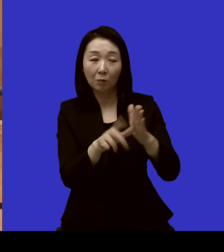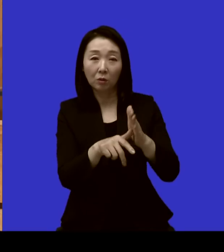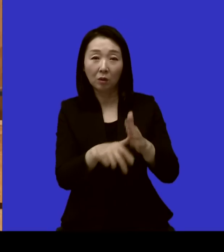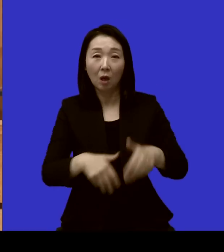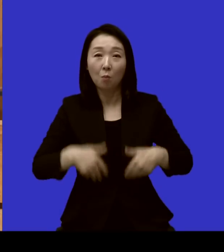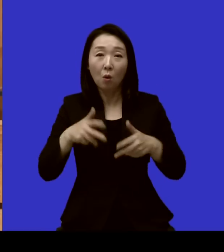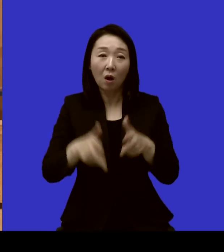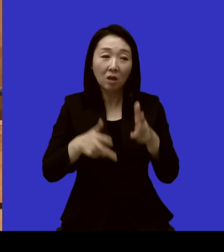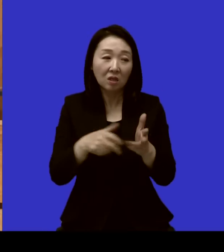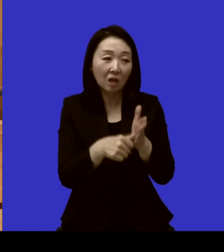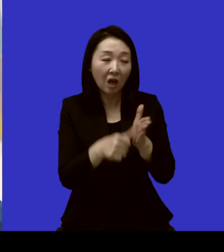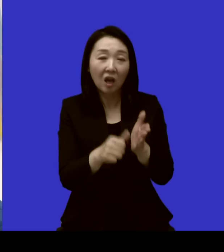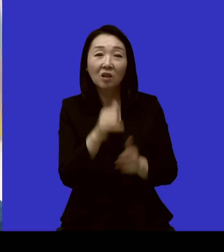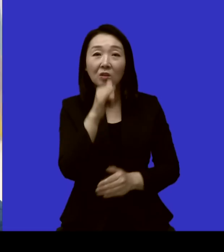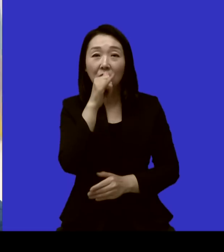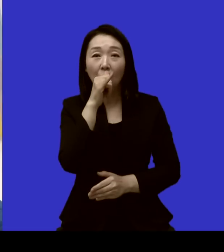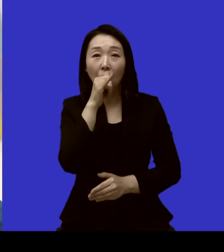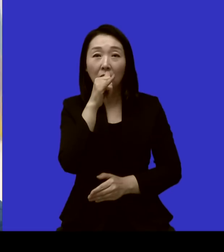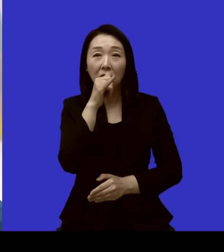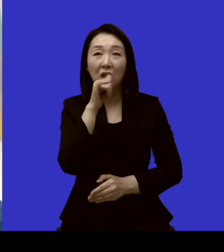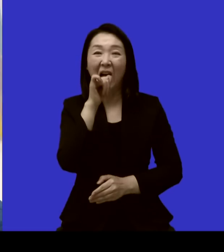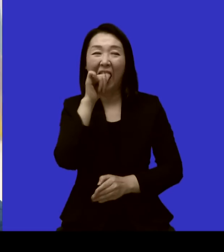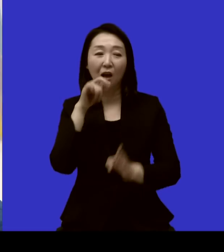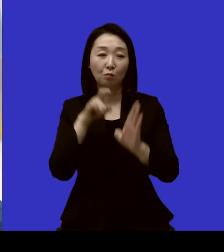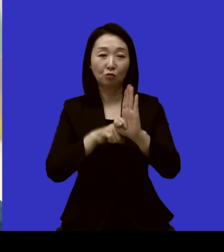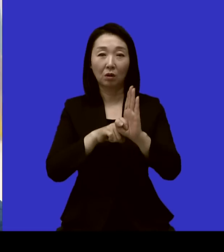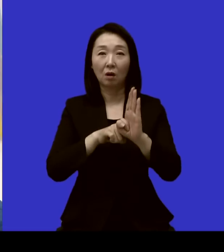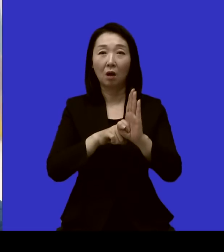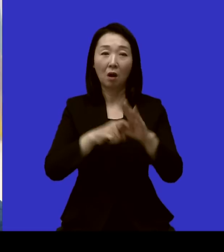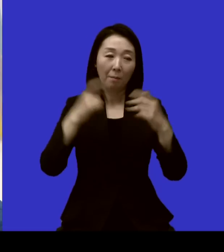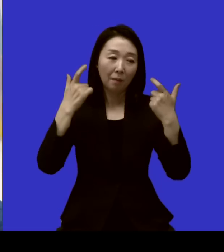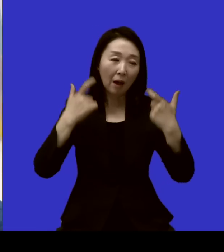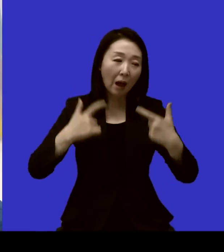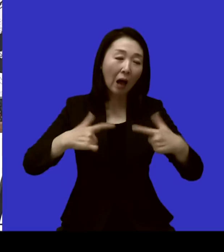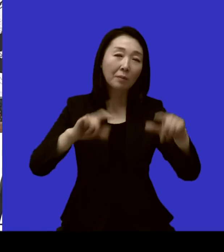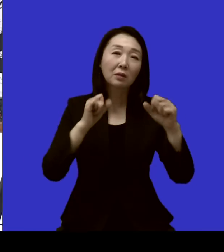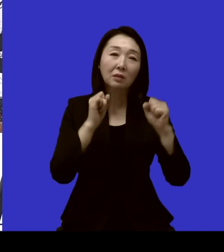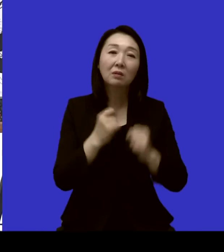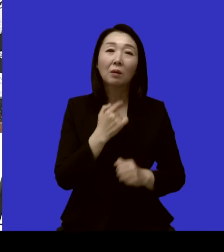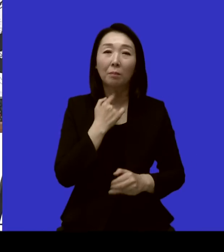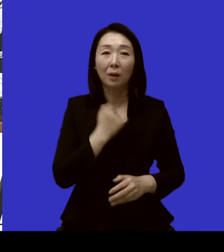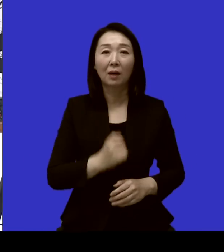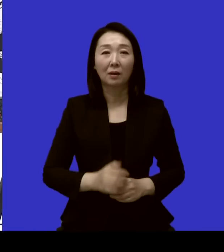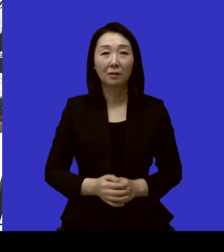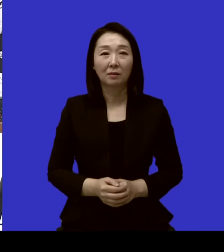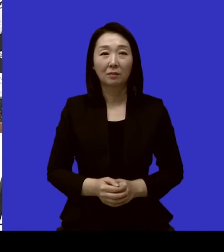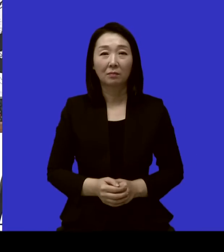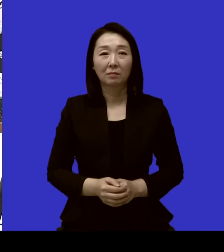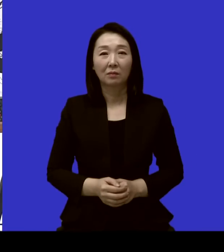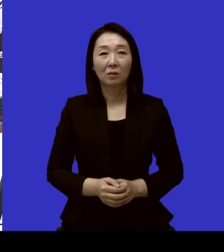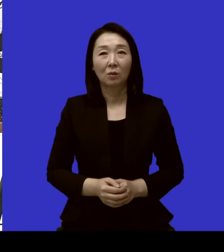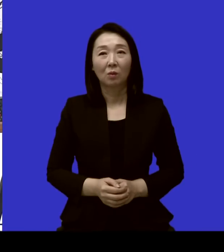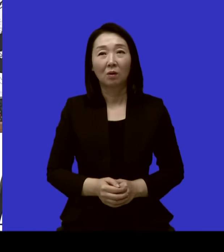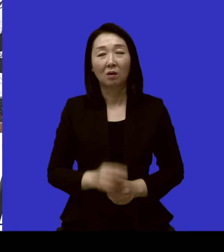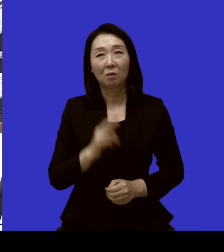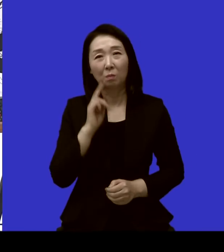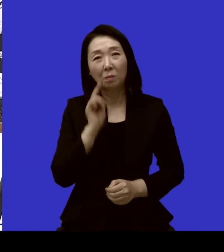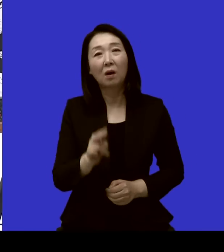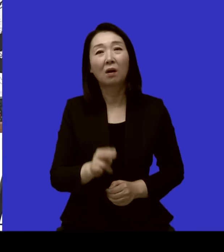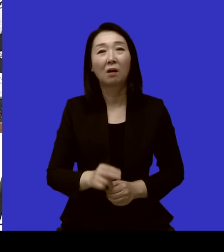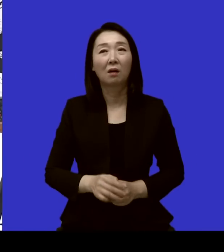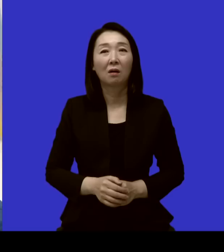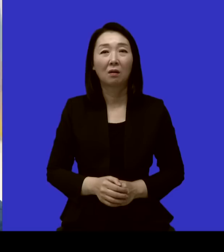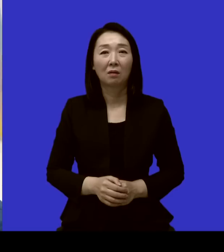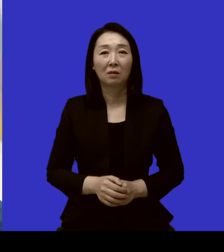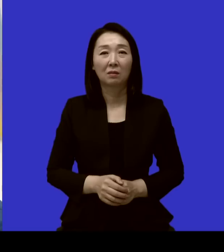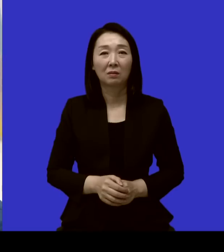있거든요. 예, 보일러실. 그런 곳에 이제 철문을 잠그고 하루 종일 밤새도록 거기 있었던 기억이 얼마나 있었습니다. 무서워. 최악이다 진짜. 이거 장난이